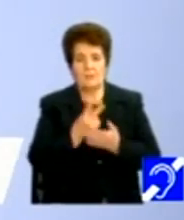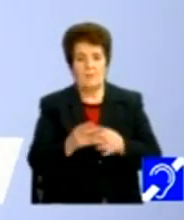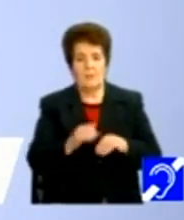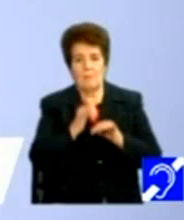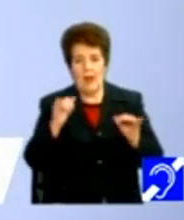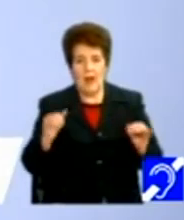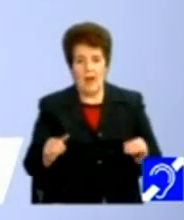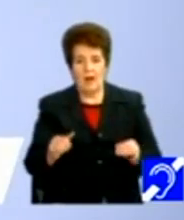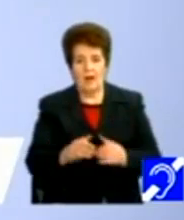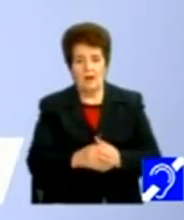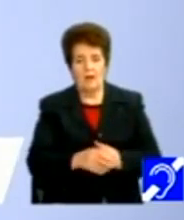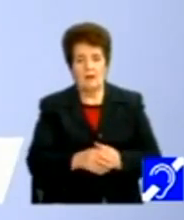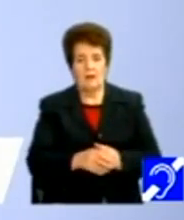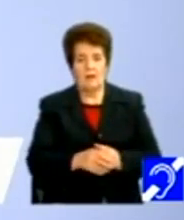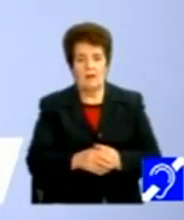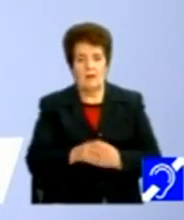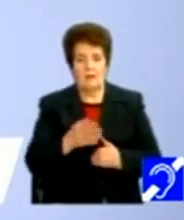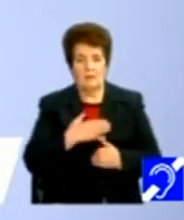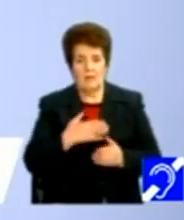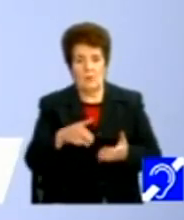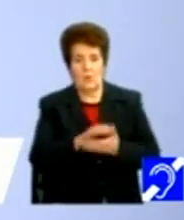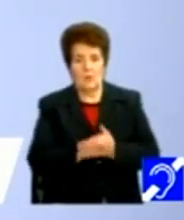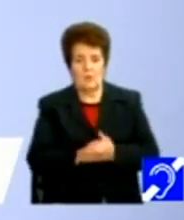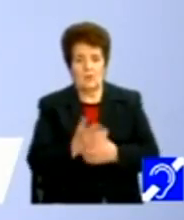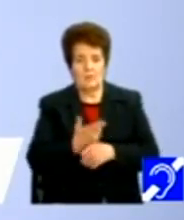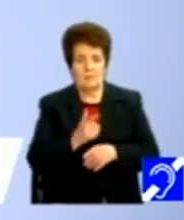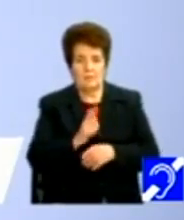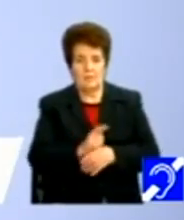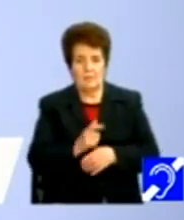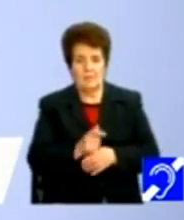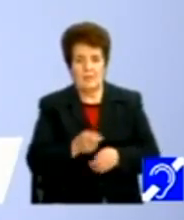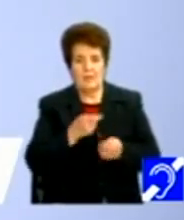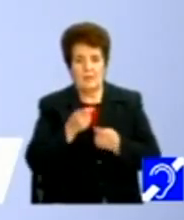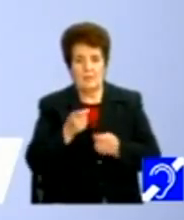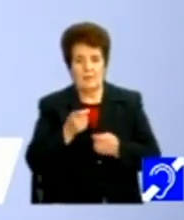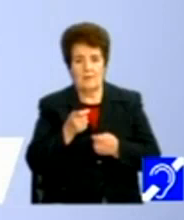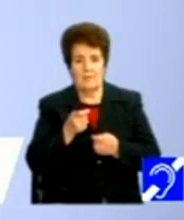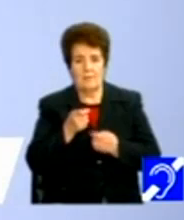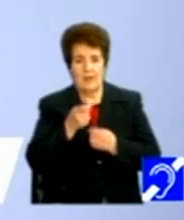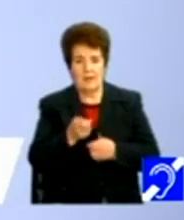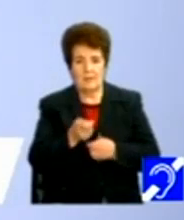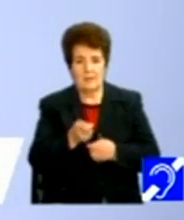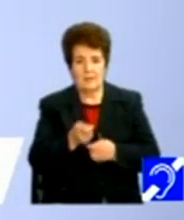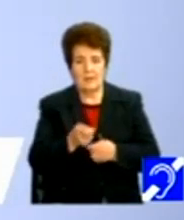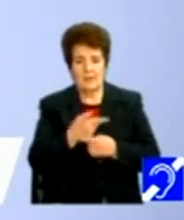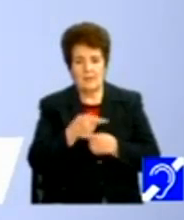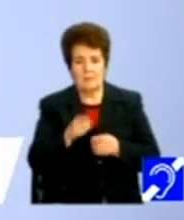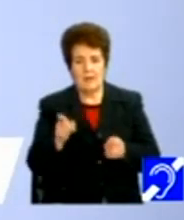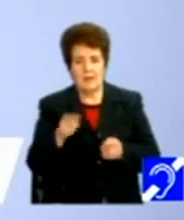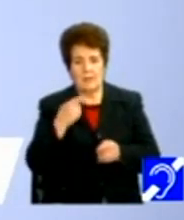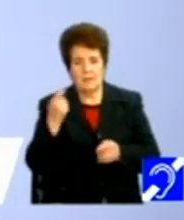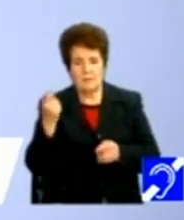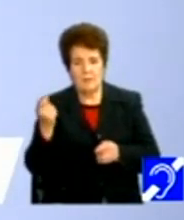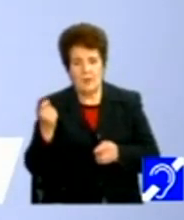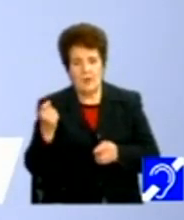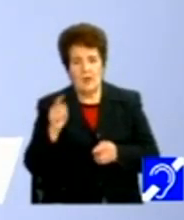larg. Paradigma noastră de unionism este mult mai vastă. Ea se deplasează spre alte șchieri politic pe